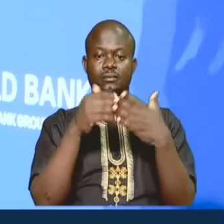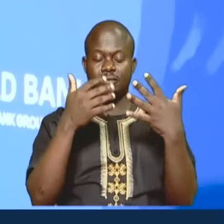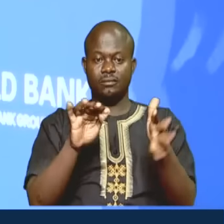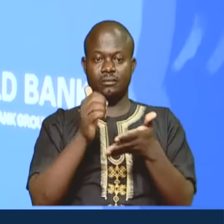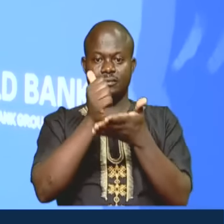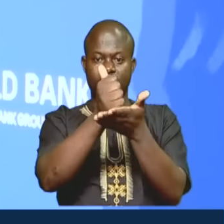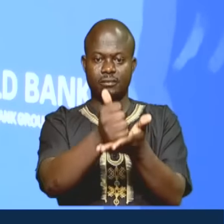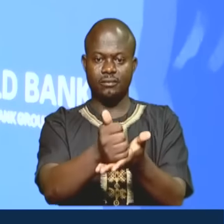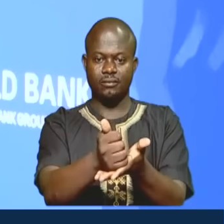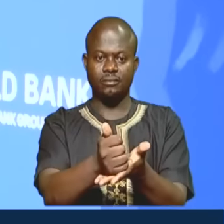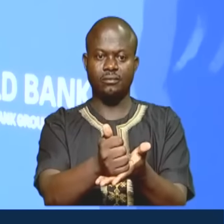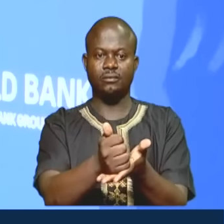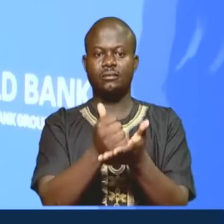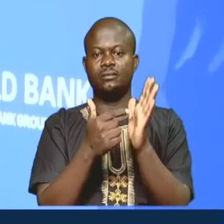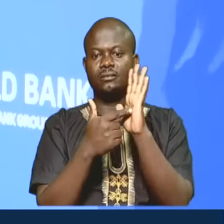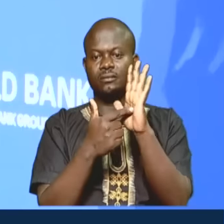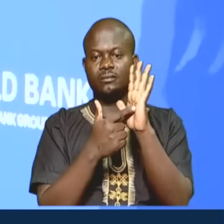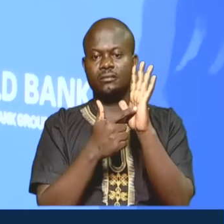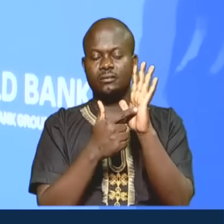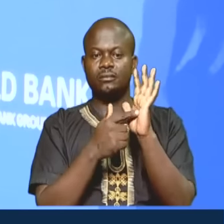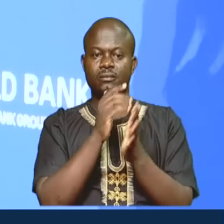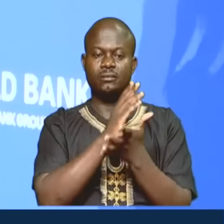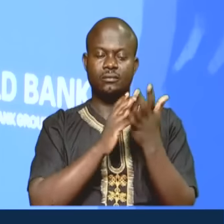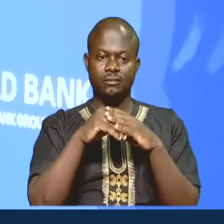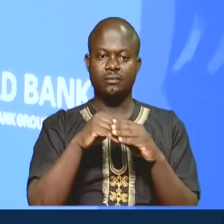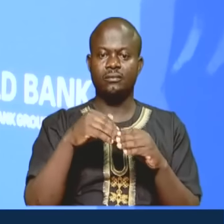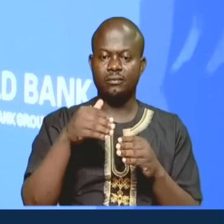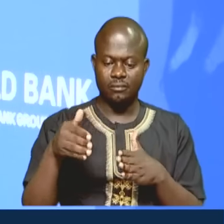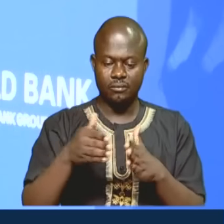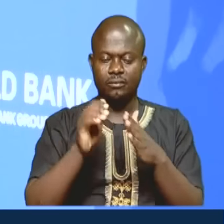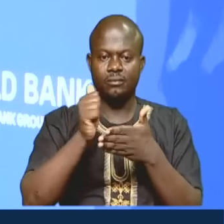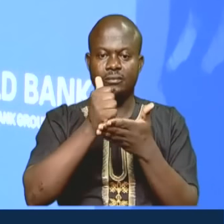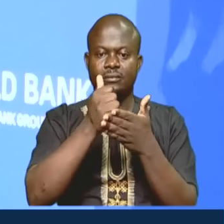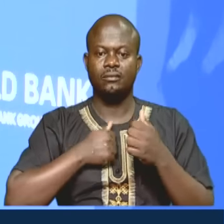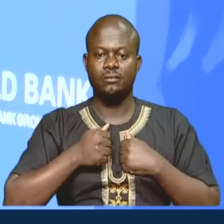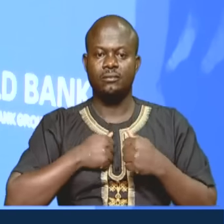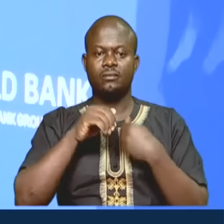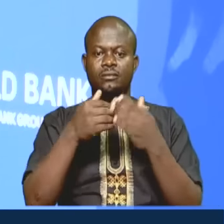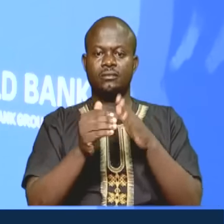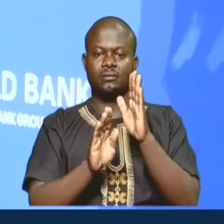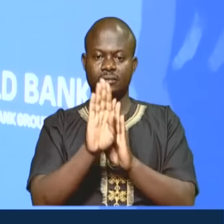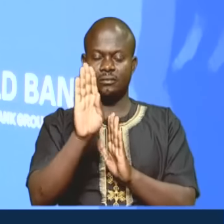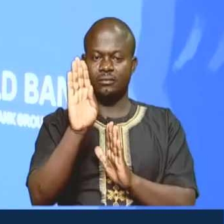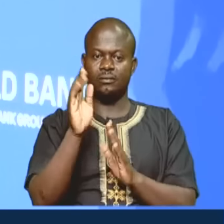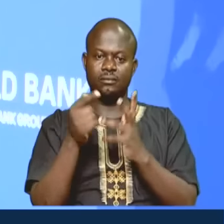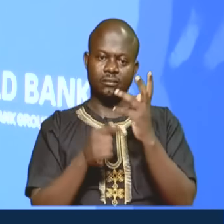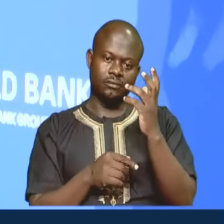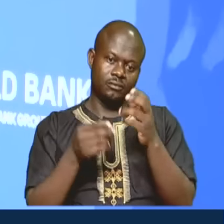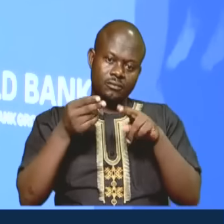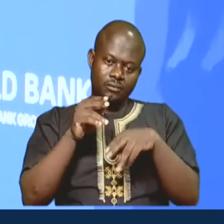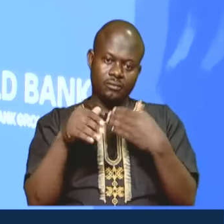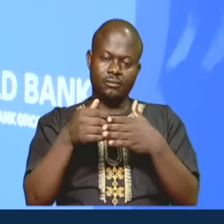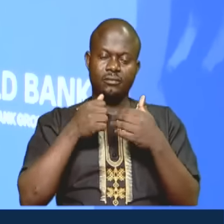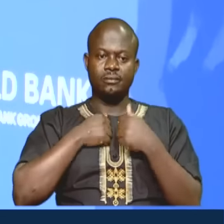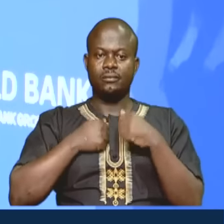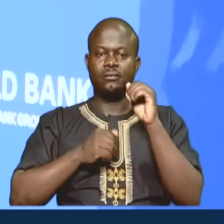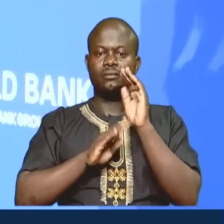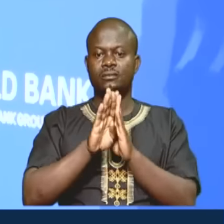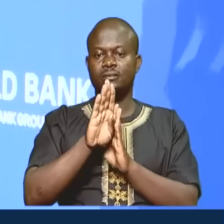twafashije twarekanye izimwe mu nzira zashobora gufasha u Rwanda gutera imbere ibyabaye u Rwanda rwateye imbere